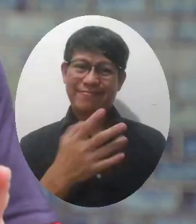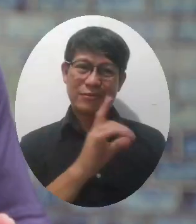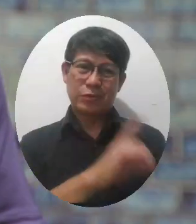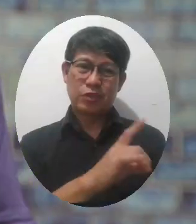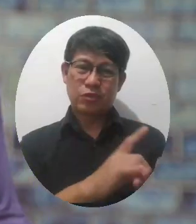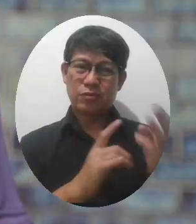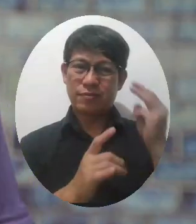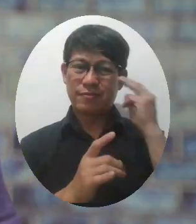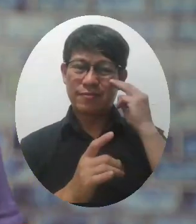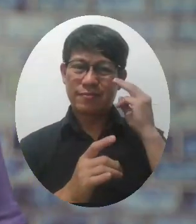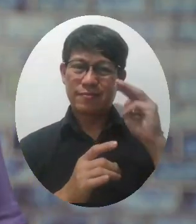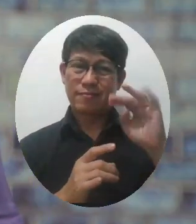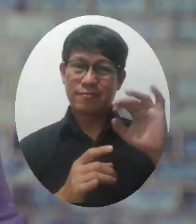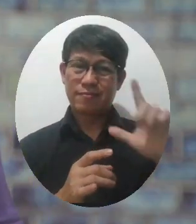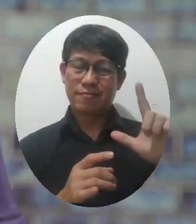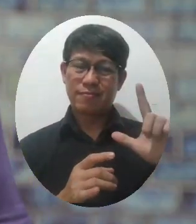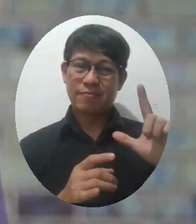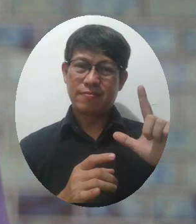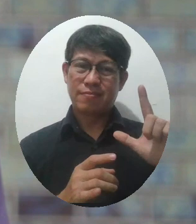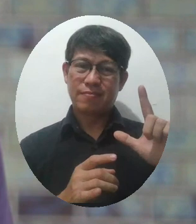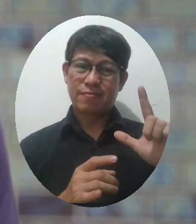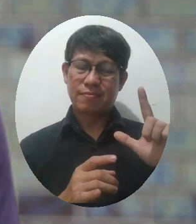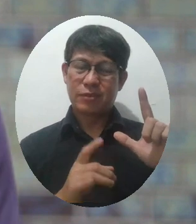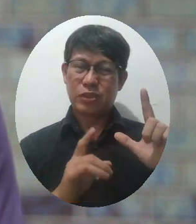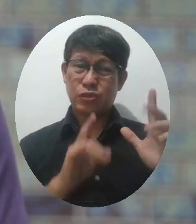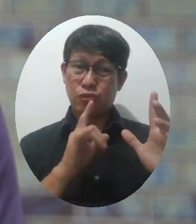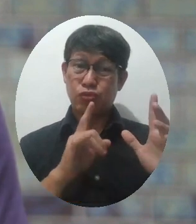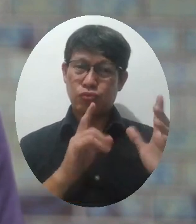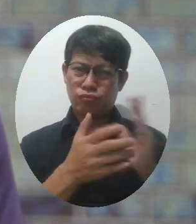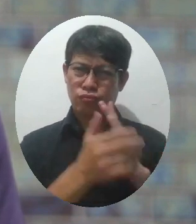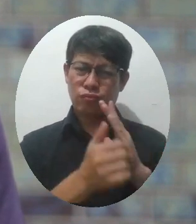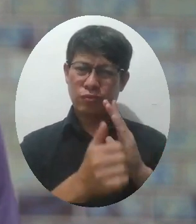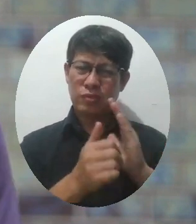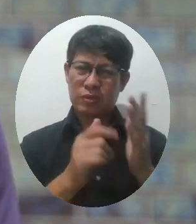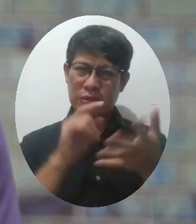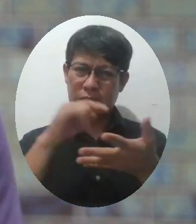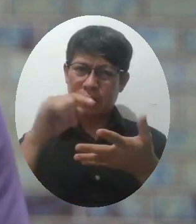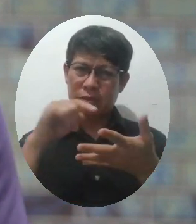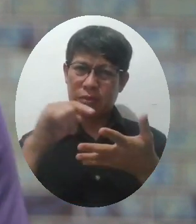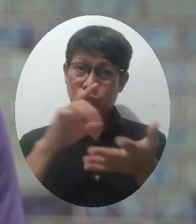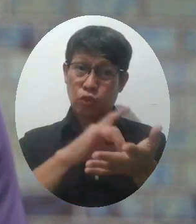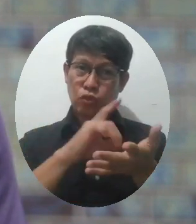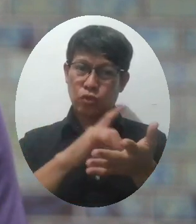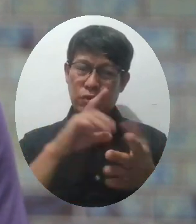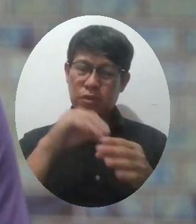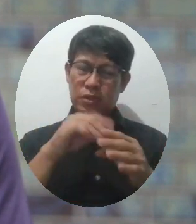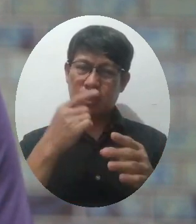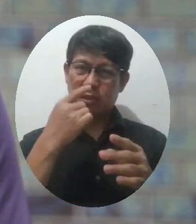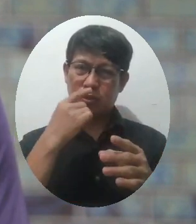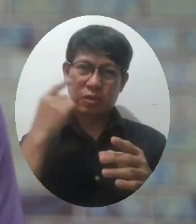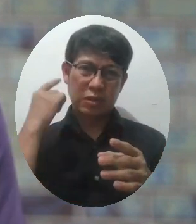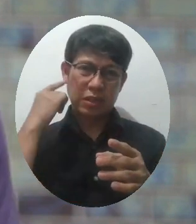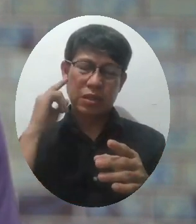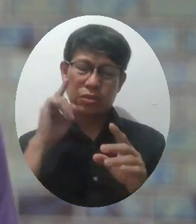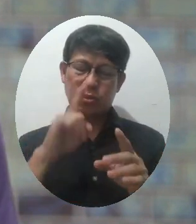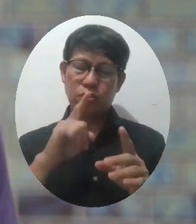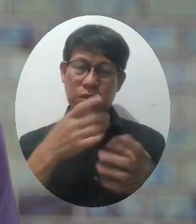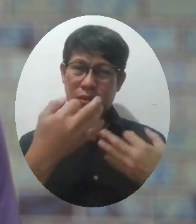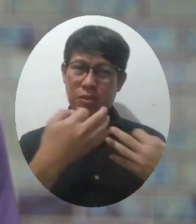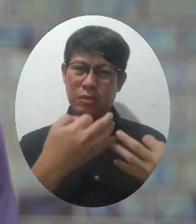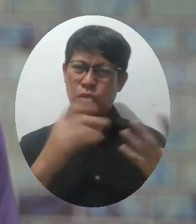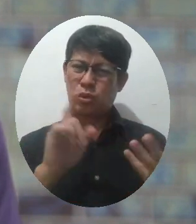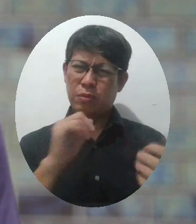Narito si Dr. Michael Veracruz, spesyalista sa ilong, tenga at lalamunan. Magpapaliwanag